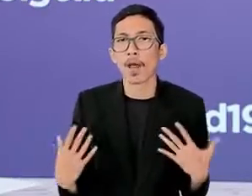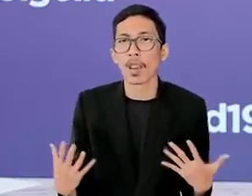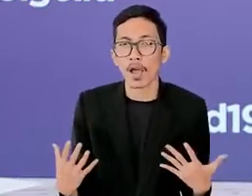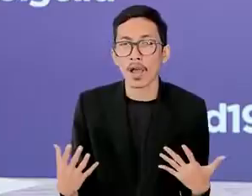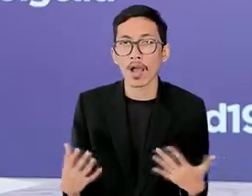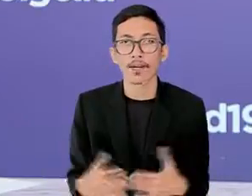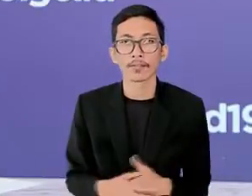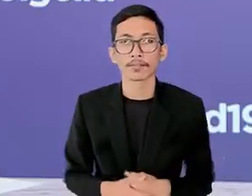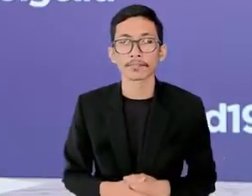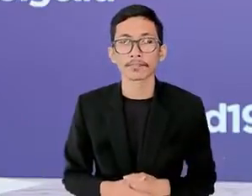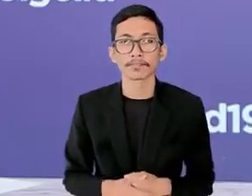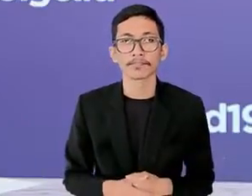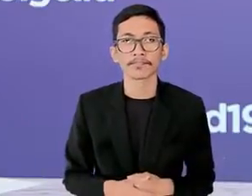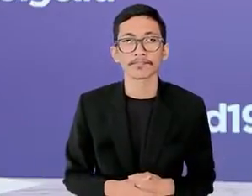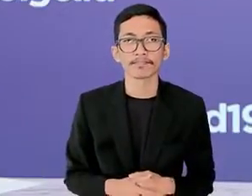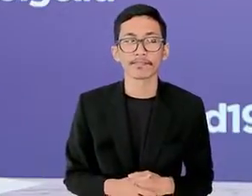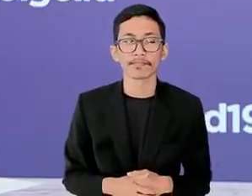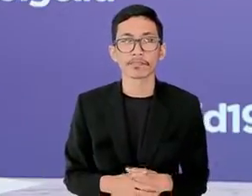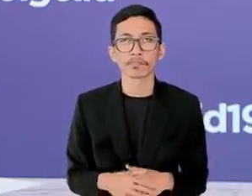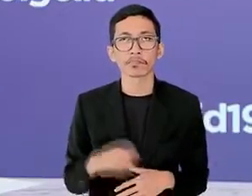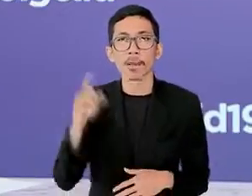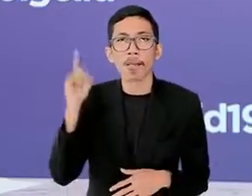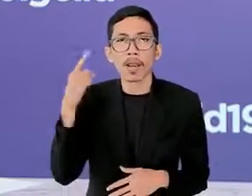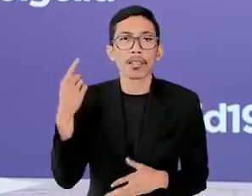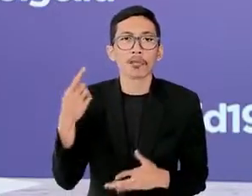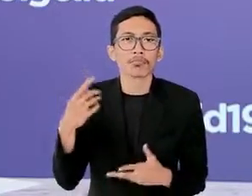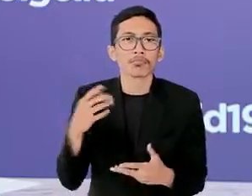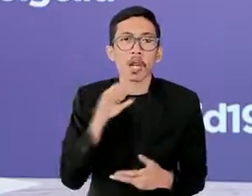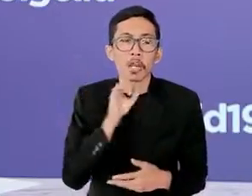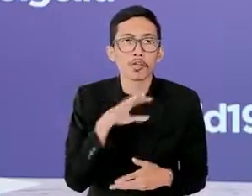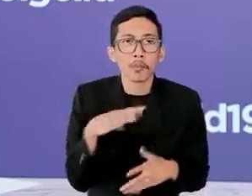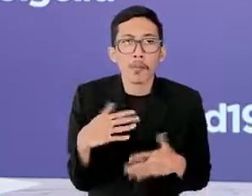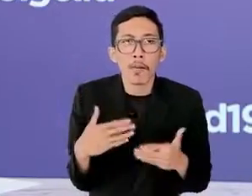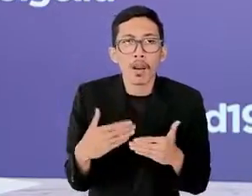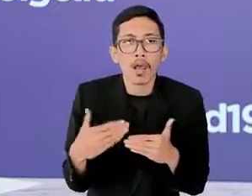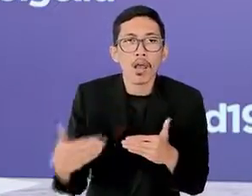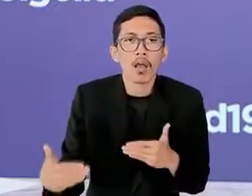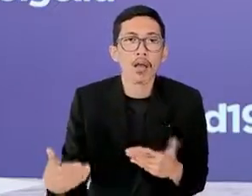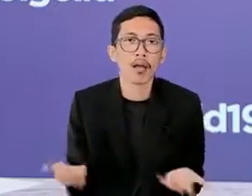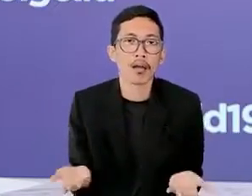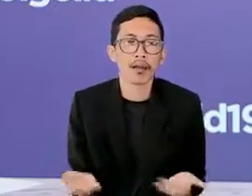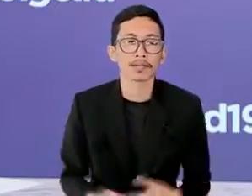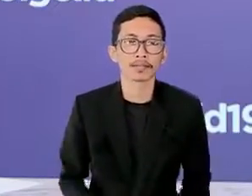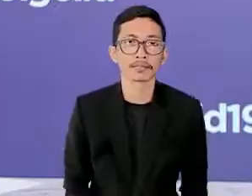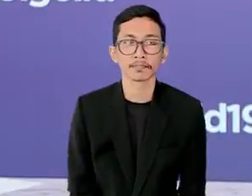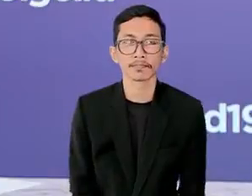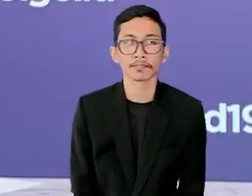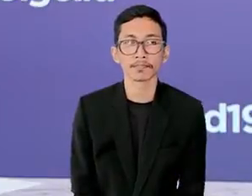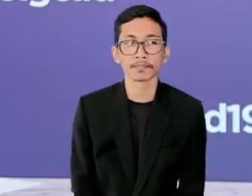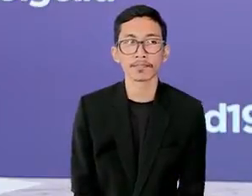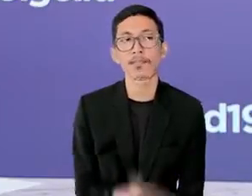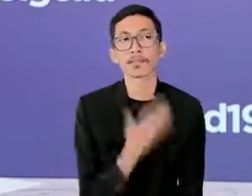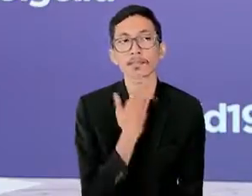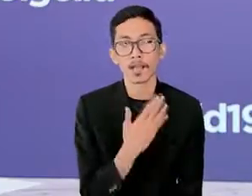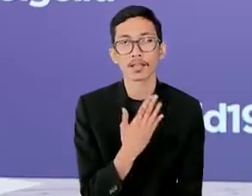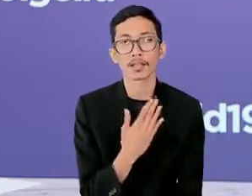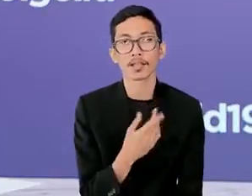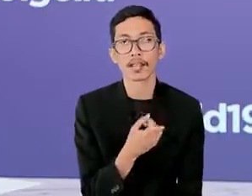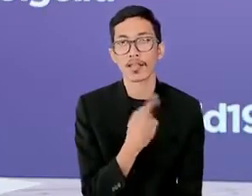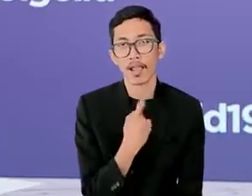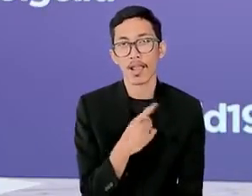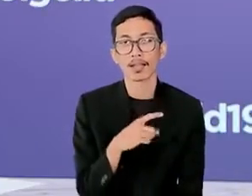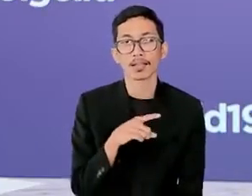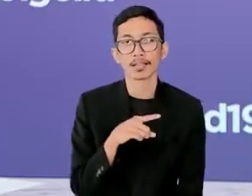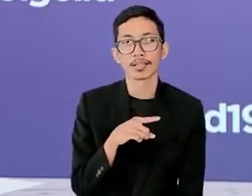nomor Beat Seperti apa tindak lanjut dari pemerintah dansatgas covert 19 terima kasih terima kasih detik help